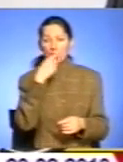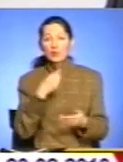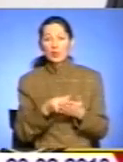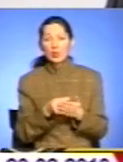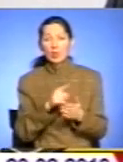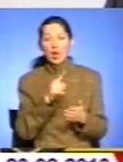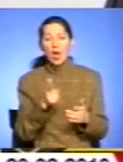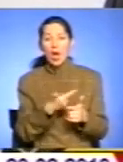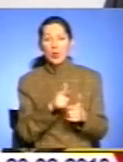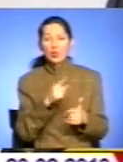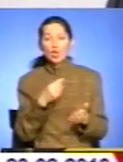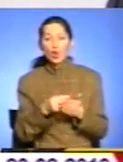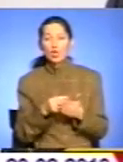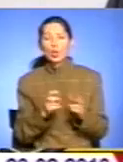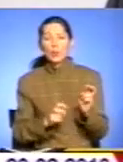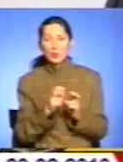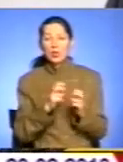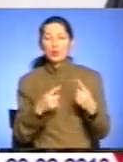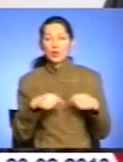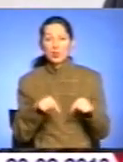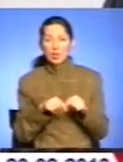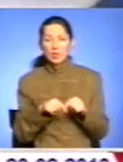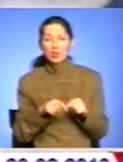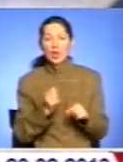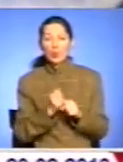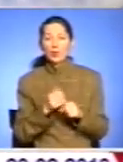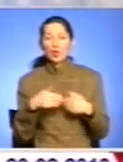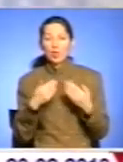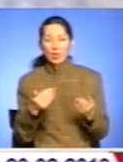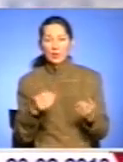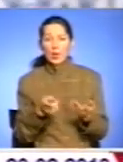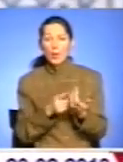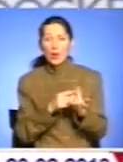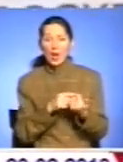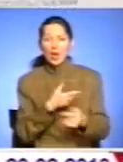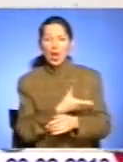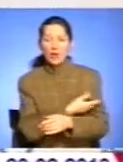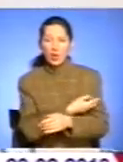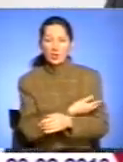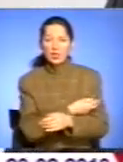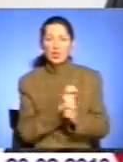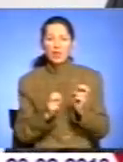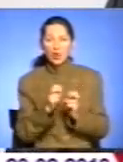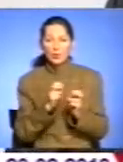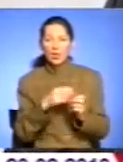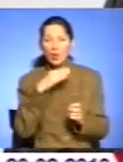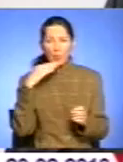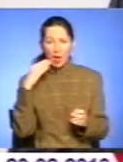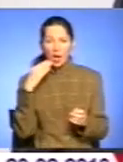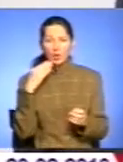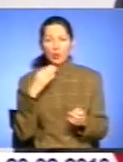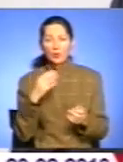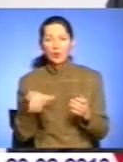організацій і в цілому роботодавців. Перелік вакцин виробників багато, всі вони